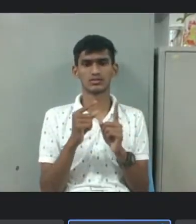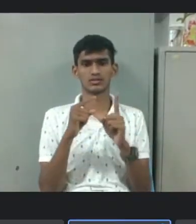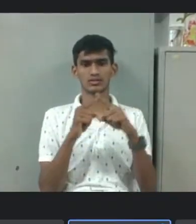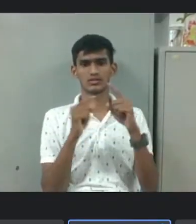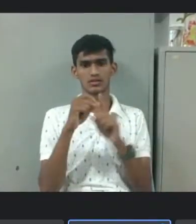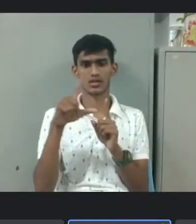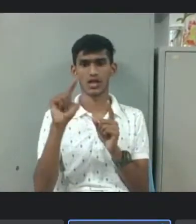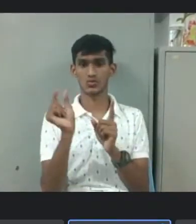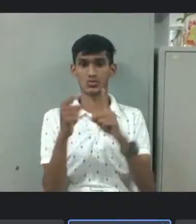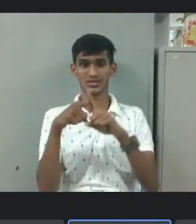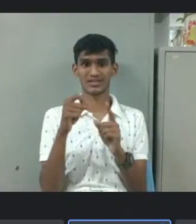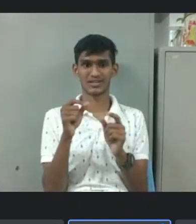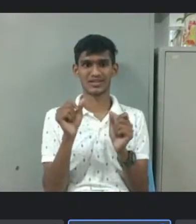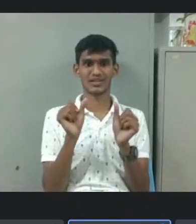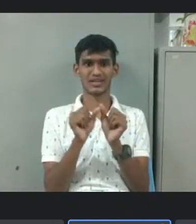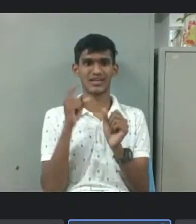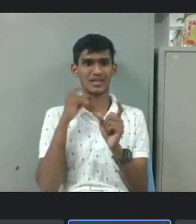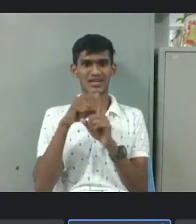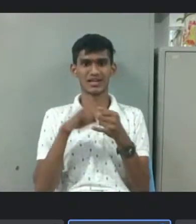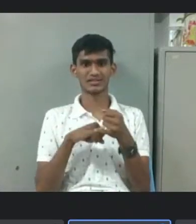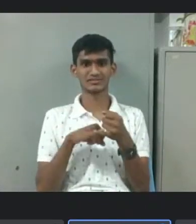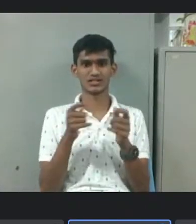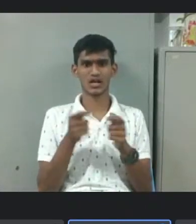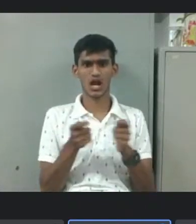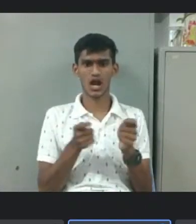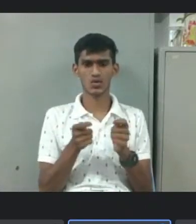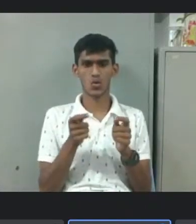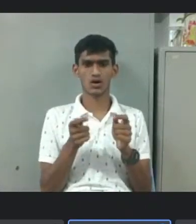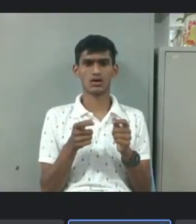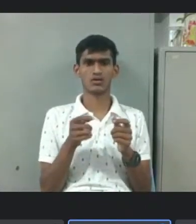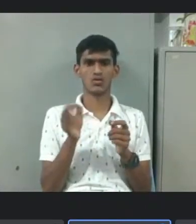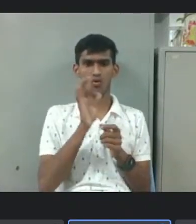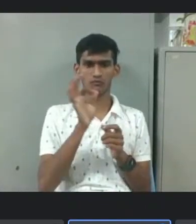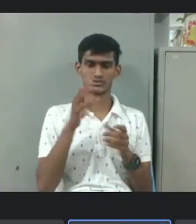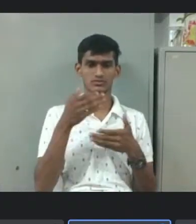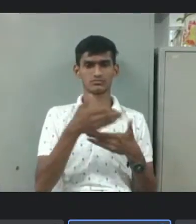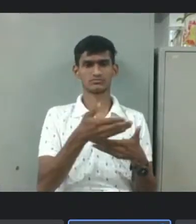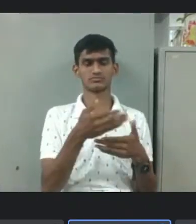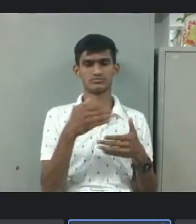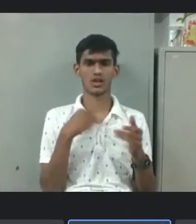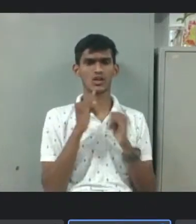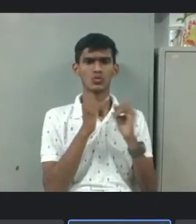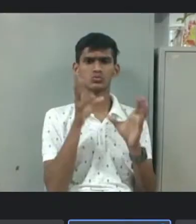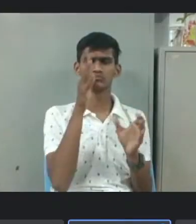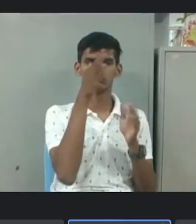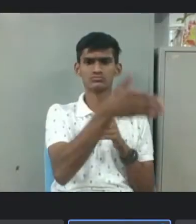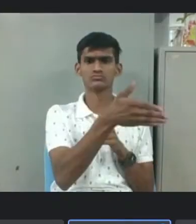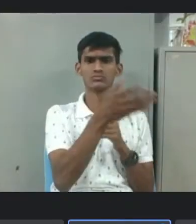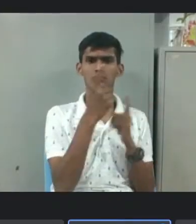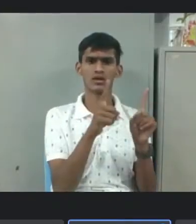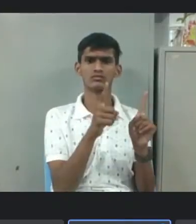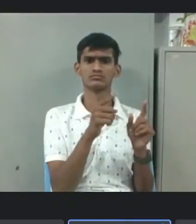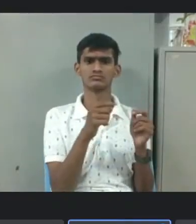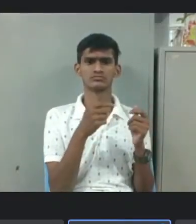ഉണ്ടായിരുന്നു. എംപ്ലോയ്മെന്റിന് വിളിച്ച് ഞങ്ങൾ പോയി. അവിടെ ആകെ 2 പേരേ ഉണ്ടായിരുന്നുള്ളൂ. എന്നിട്ട് ഞങ്ങൾക്ക് കിട്ടിയില്ല സംഭവം.